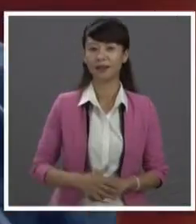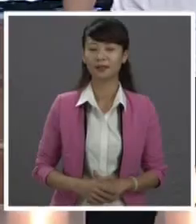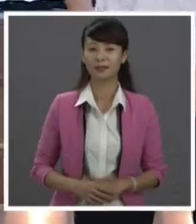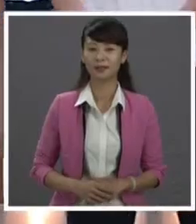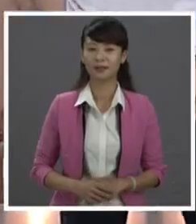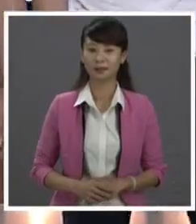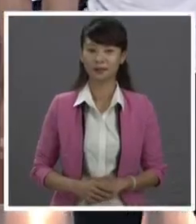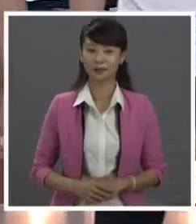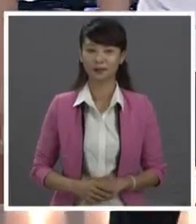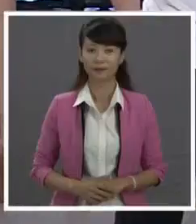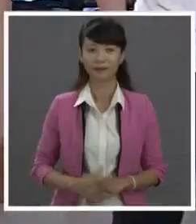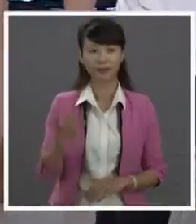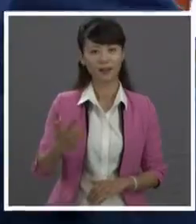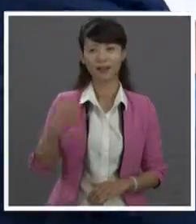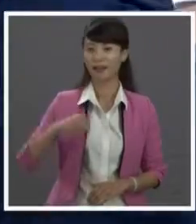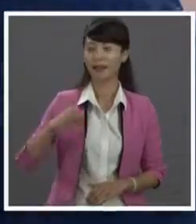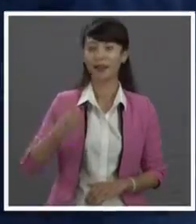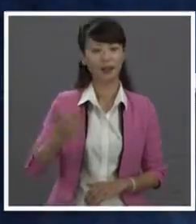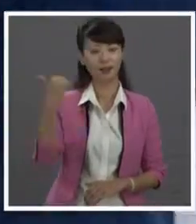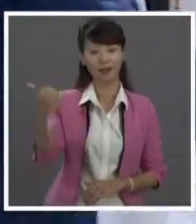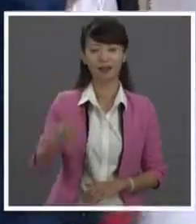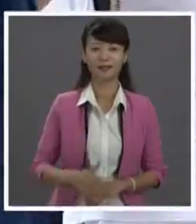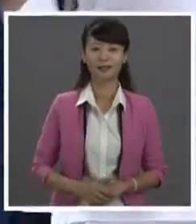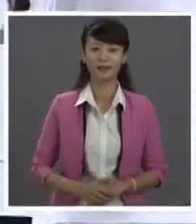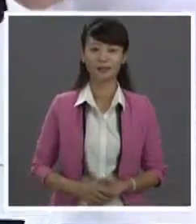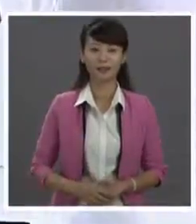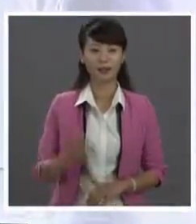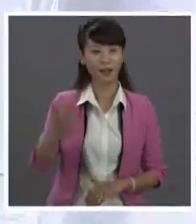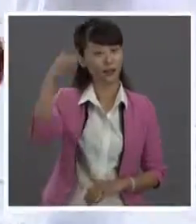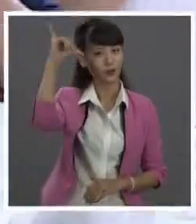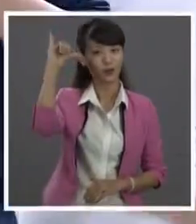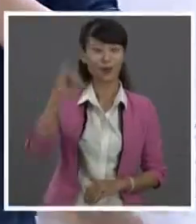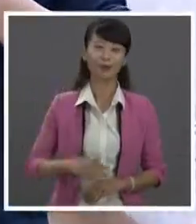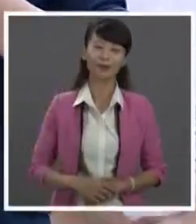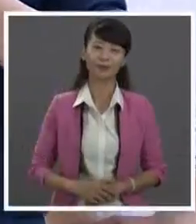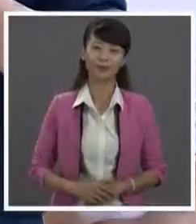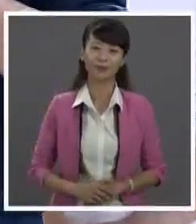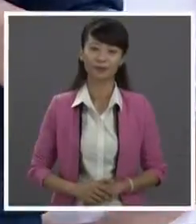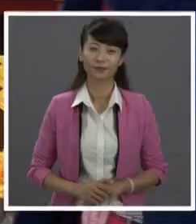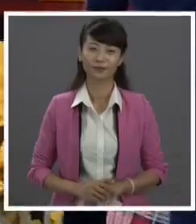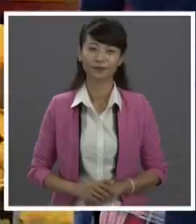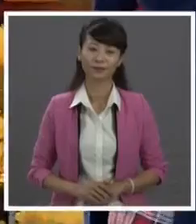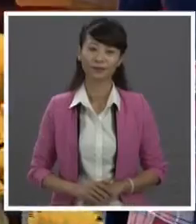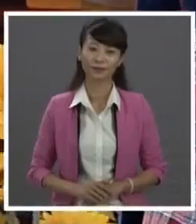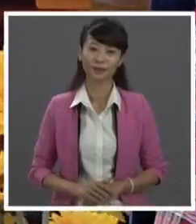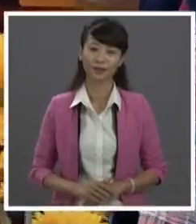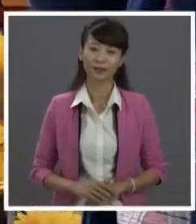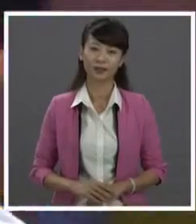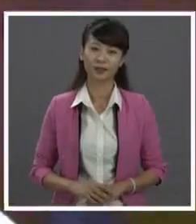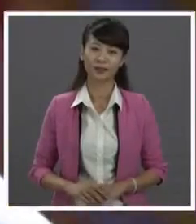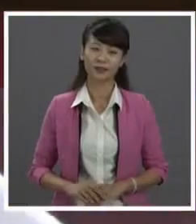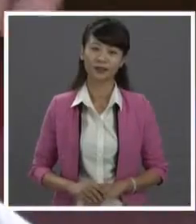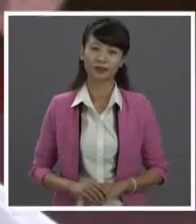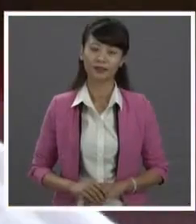好， 很 厉害， 很 牛， 厉害， 很牛， 很牛，哦，这个是牛，很牛，